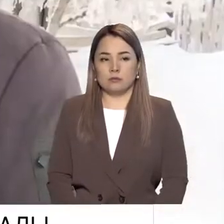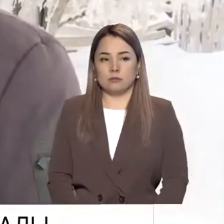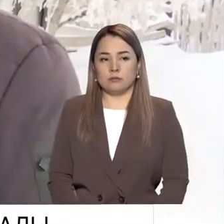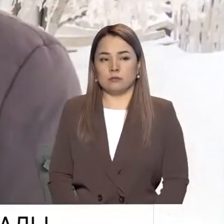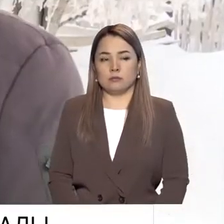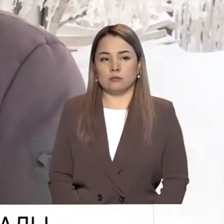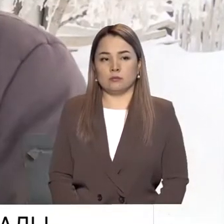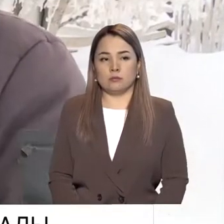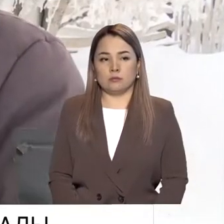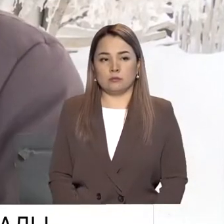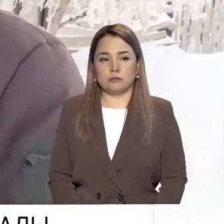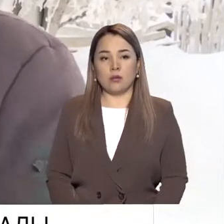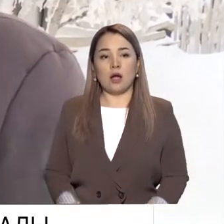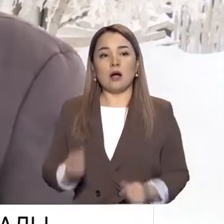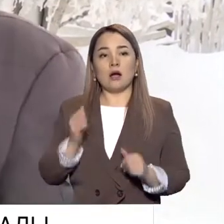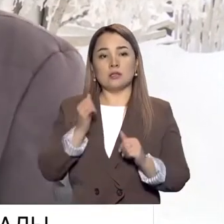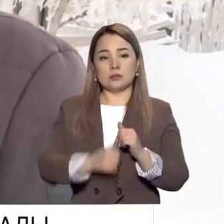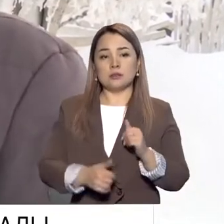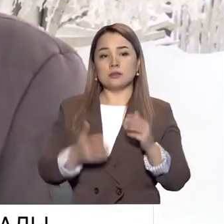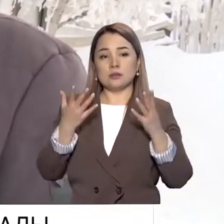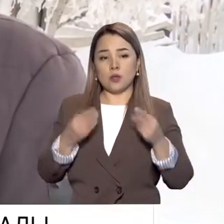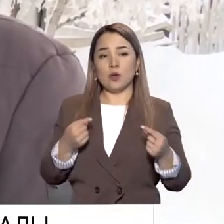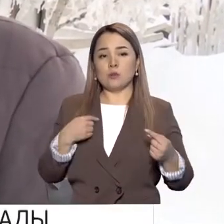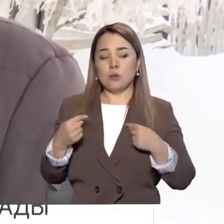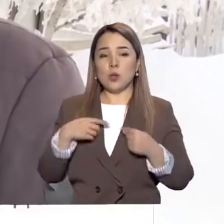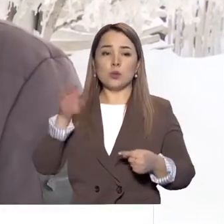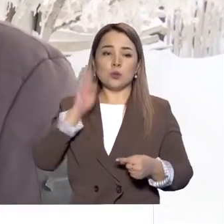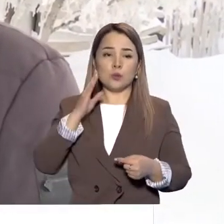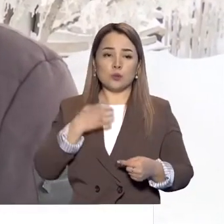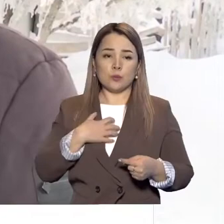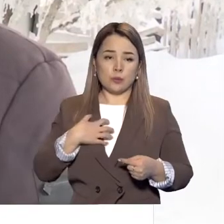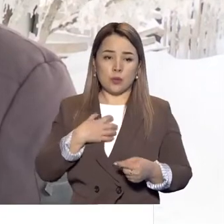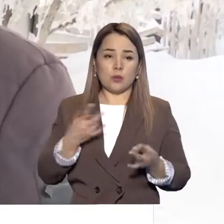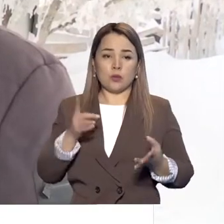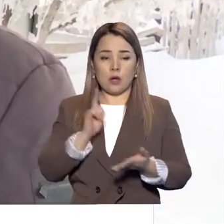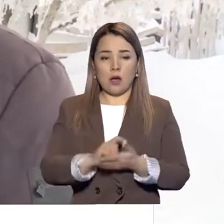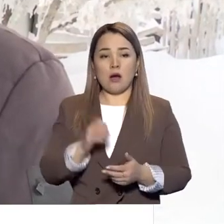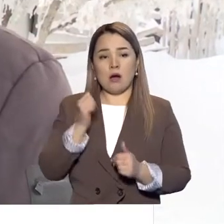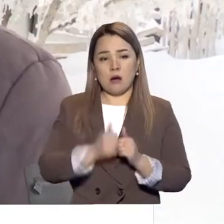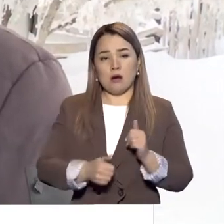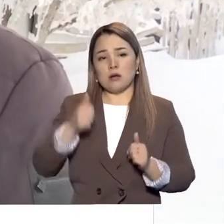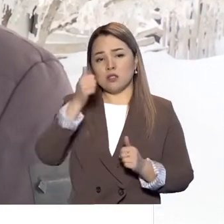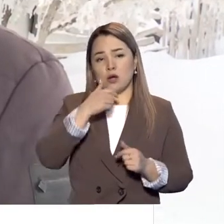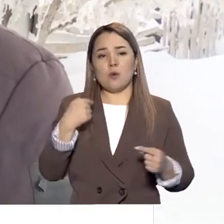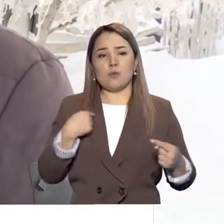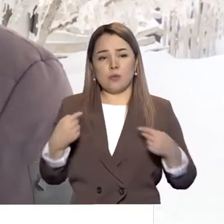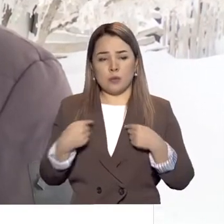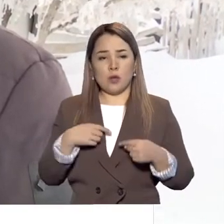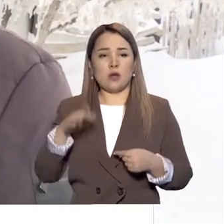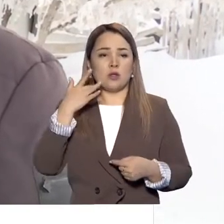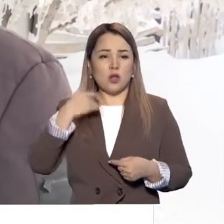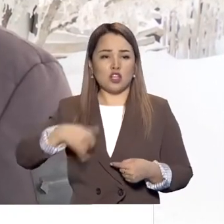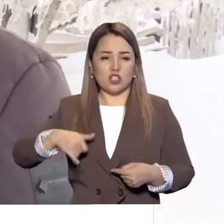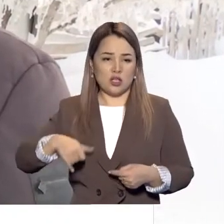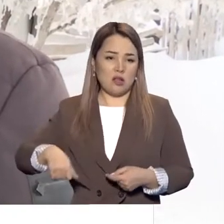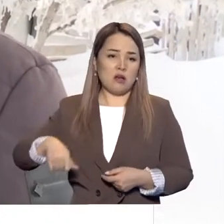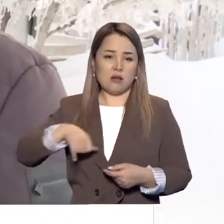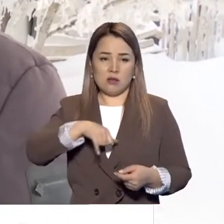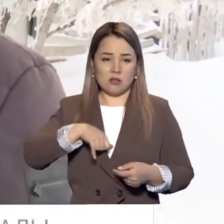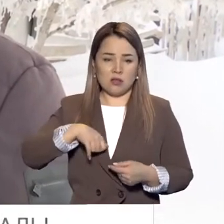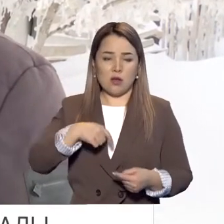Енді семіз өз, күлгін күніміз осы, осы су керек бәрімізге де. Жылда үнде осы шелекпен тасып жүрміз, жағдай